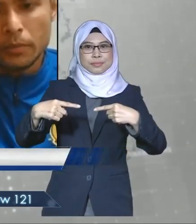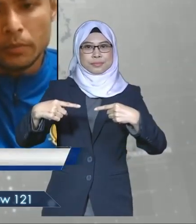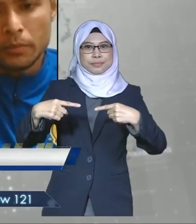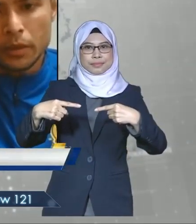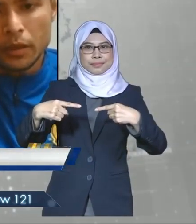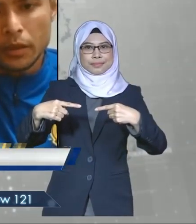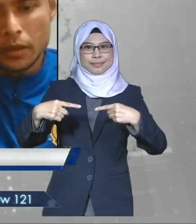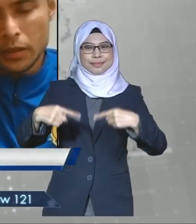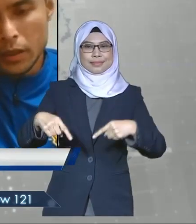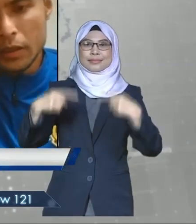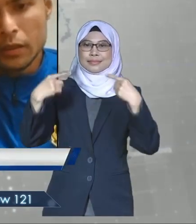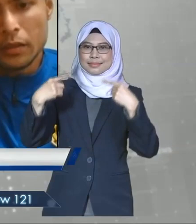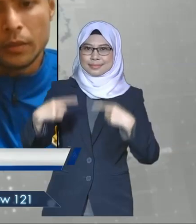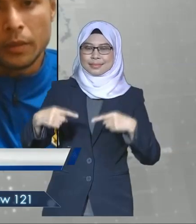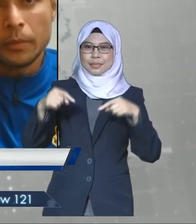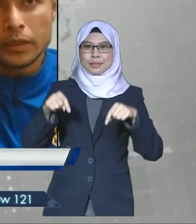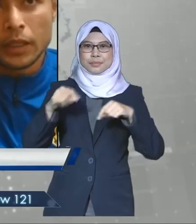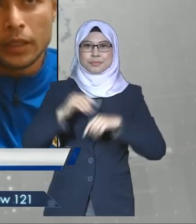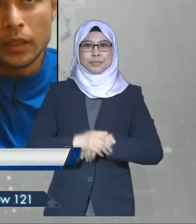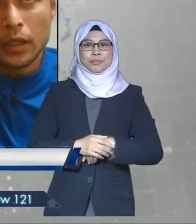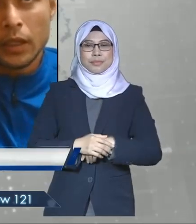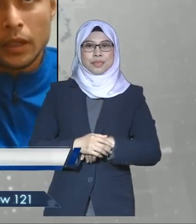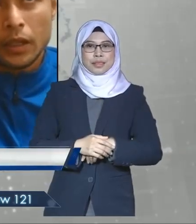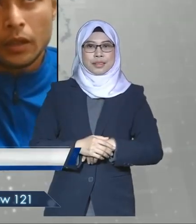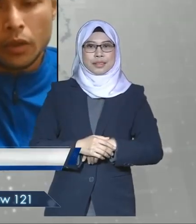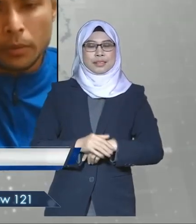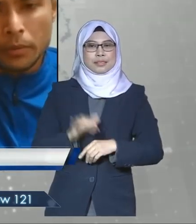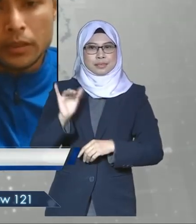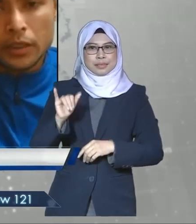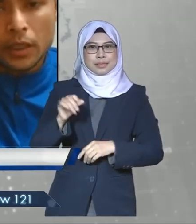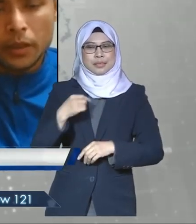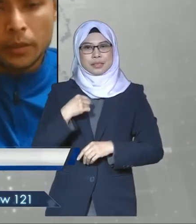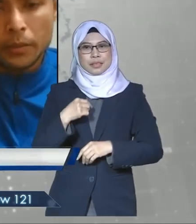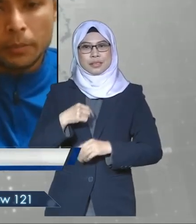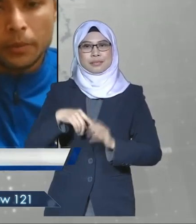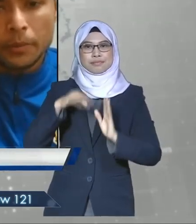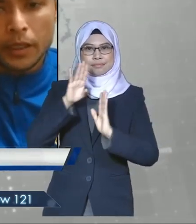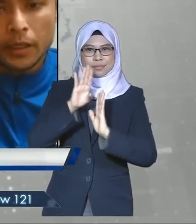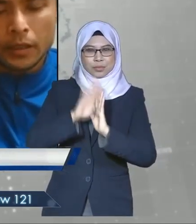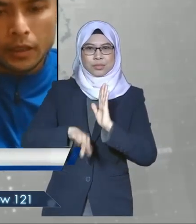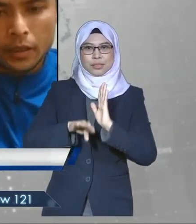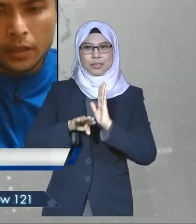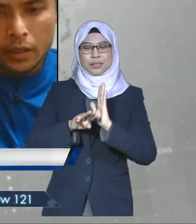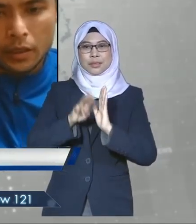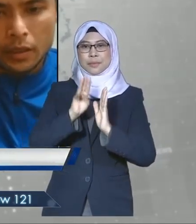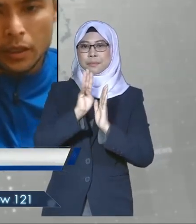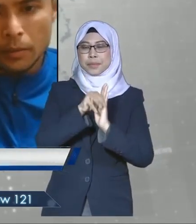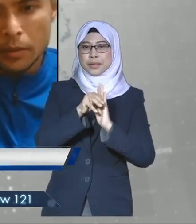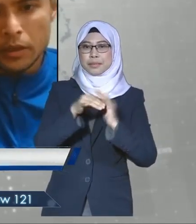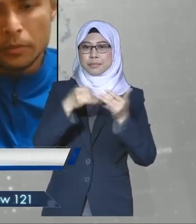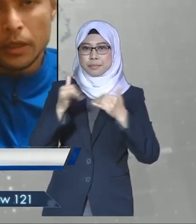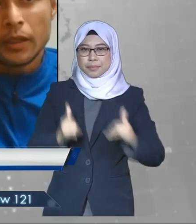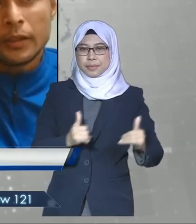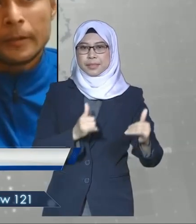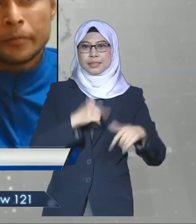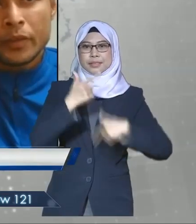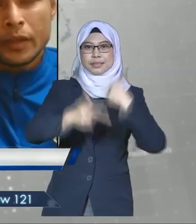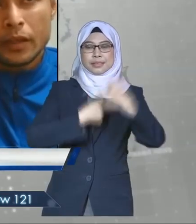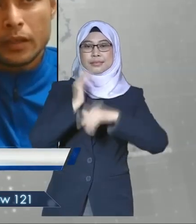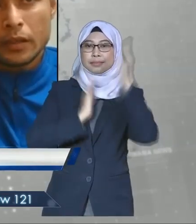dua game inilah. Dia memang saya kurang beraksi dalam minit permainan di Liga Malaysia,